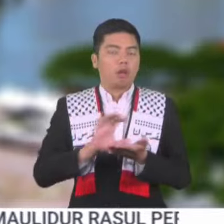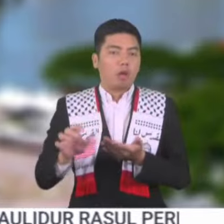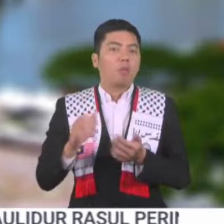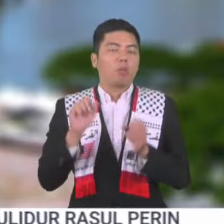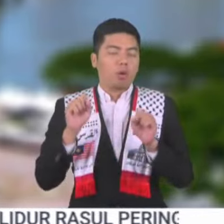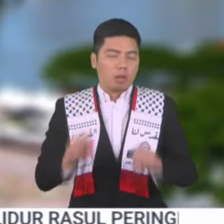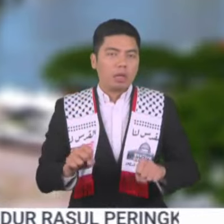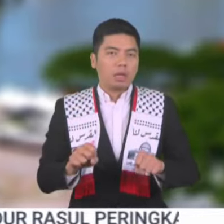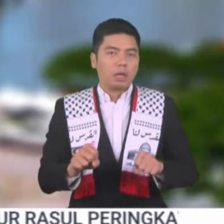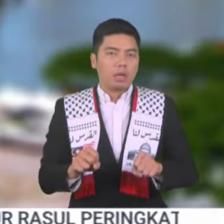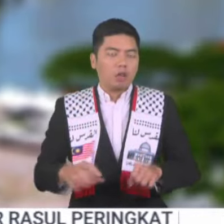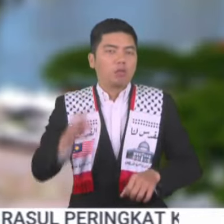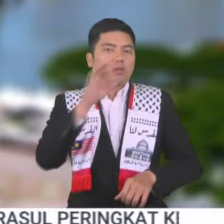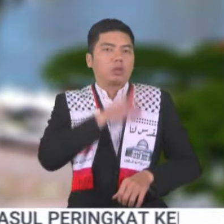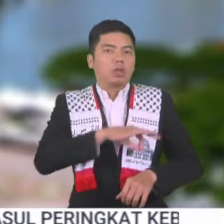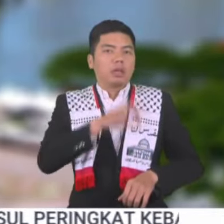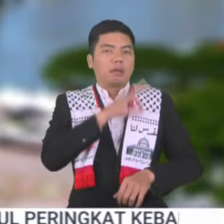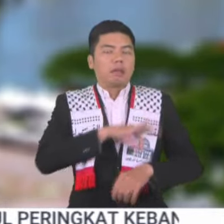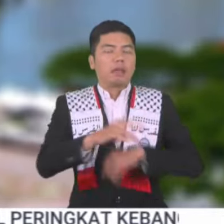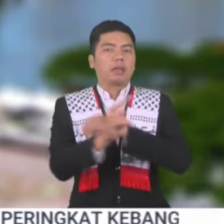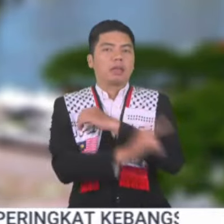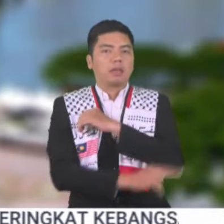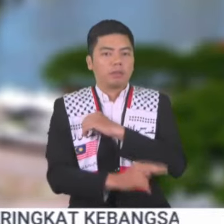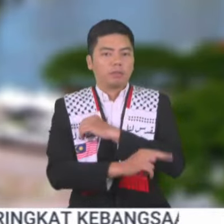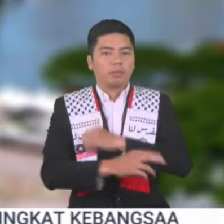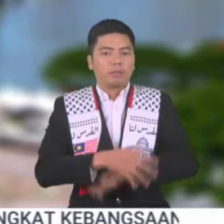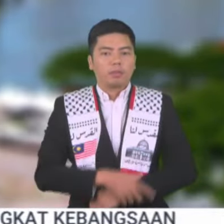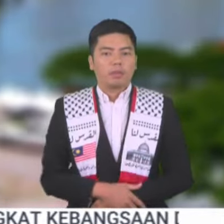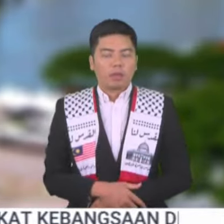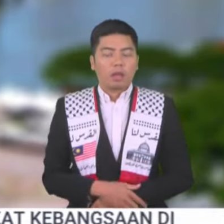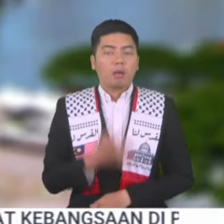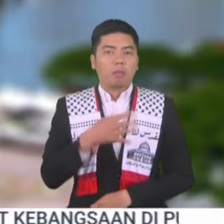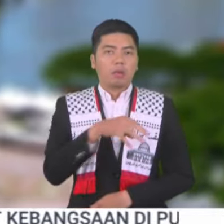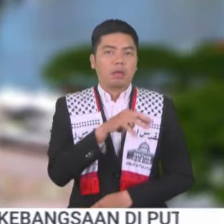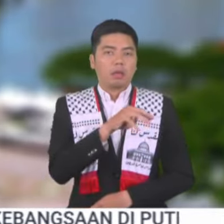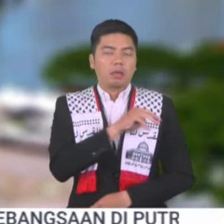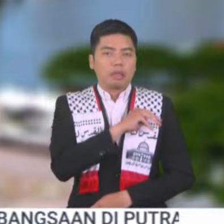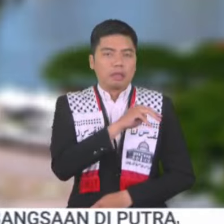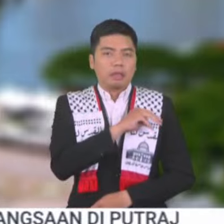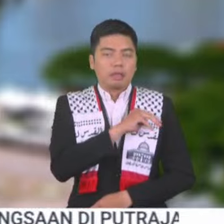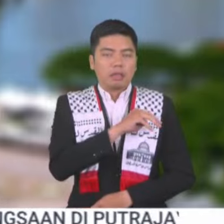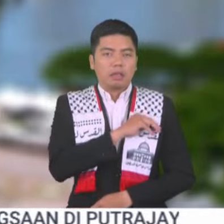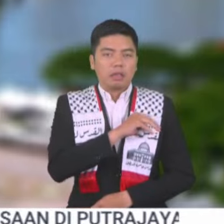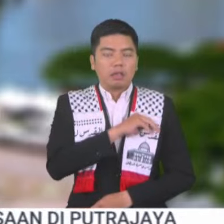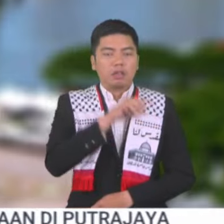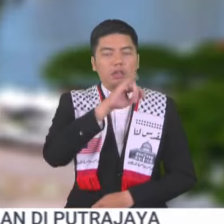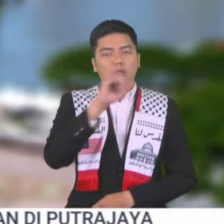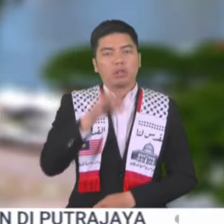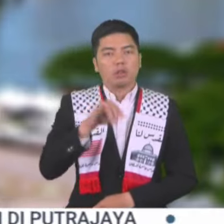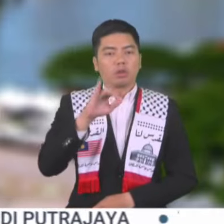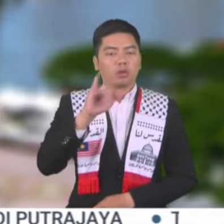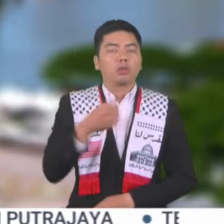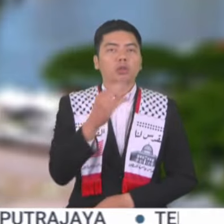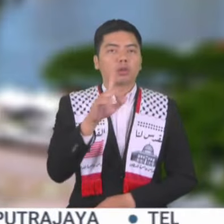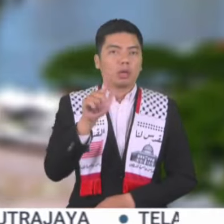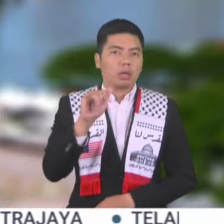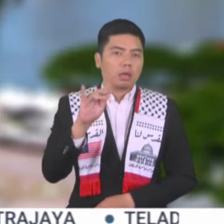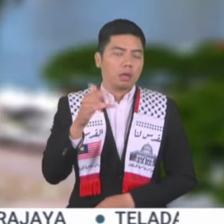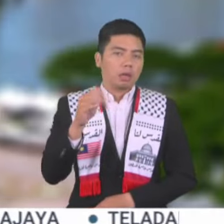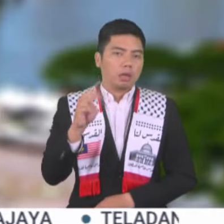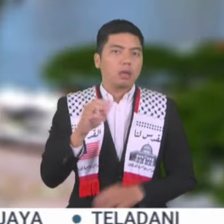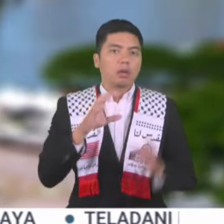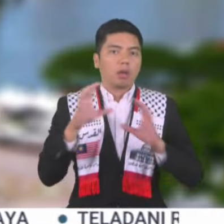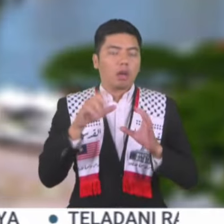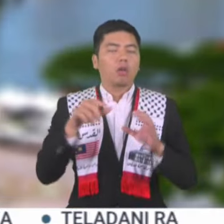berupaya mengembangkan hasil pendapatan negeri. Menteri Utiliti dan Telekomunikasi Datuk Sri Julaihi Narawi berkata ia tidak